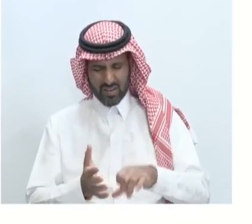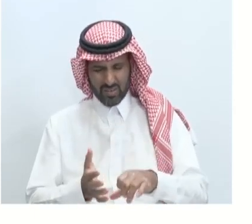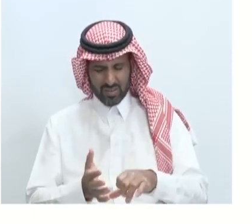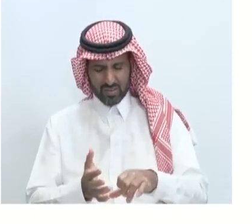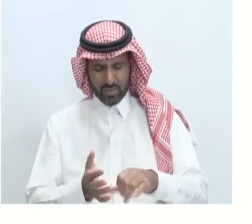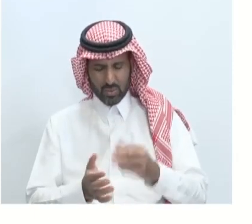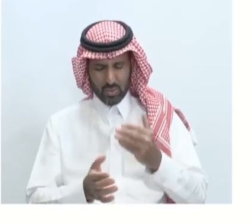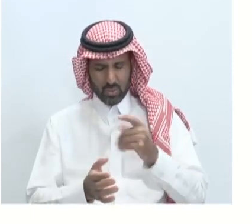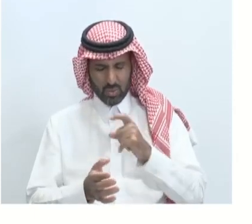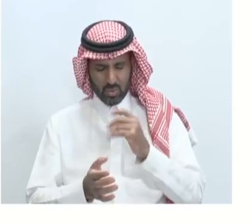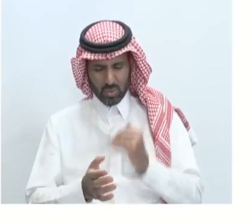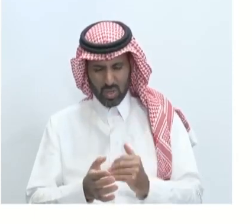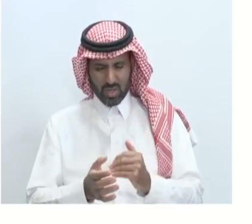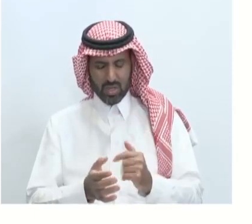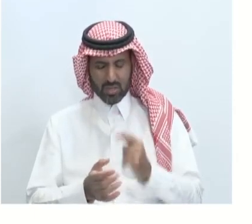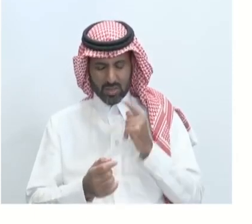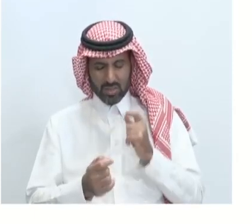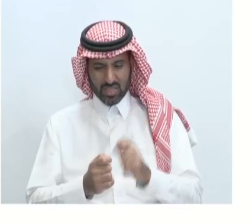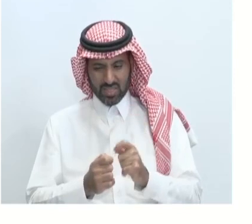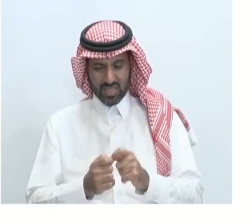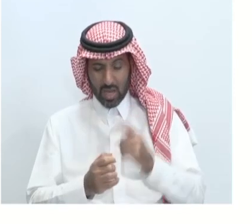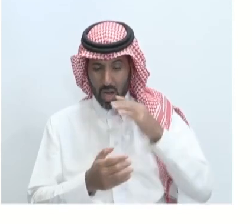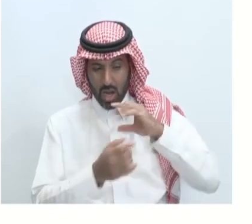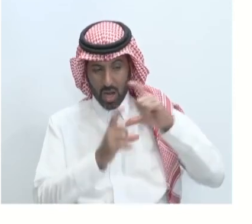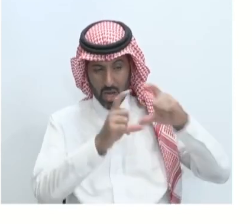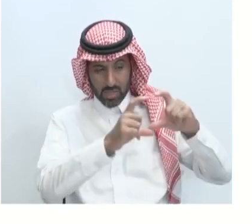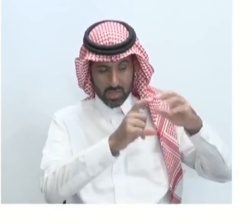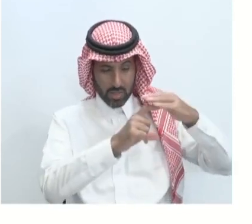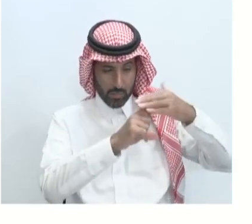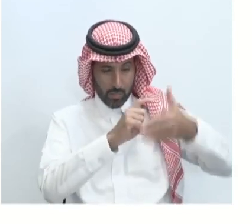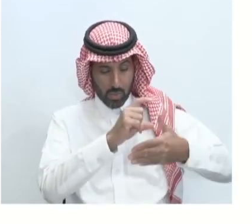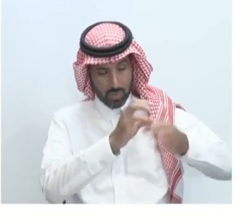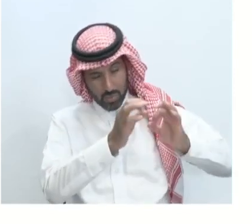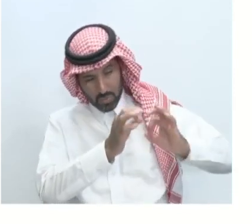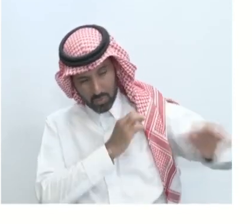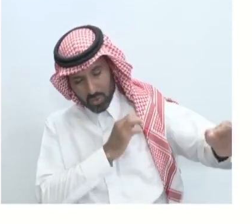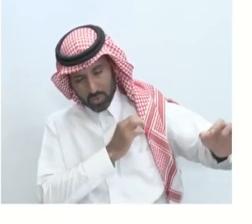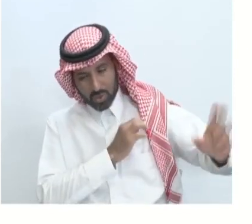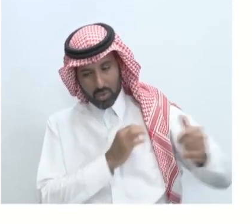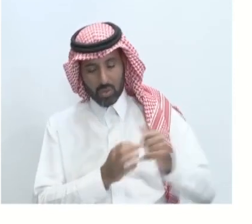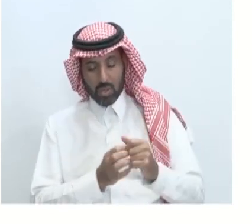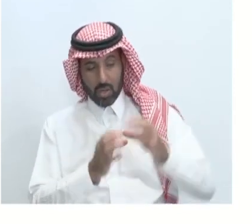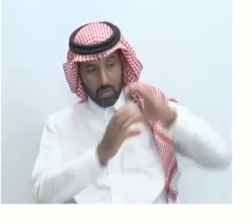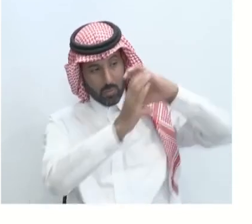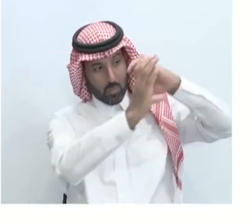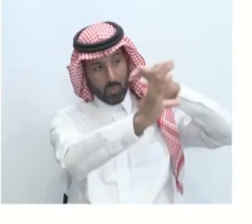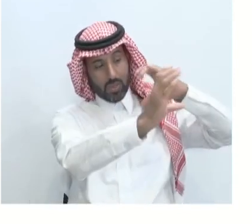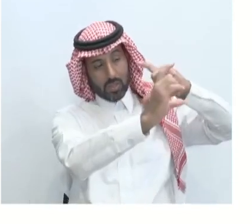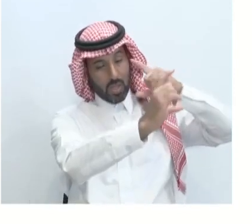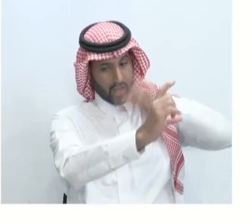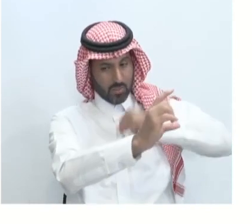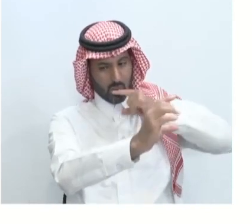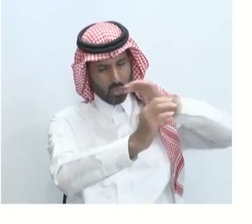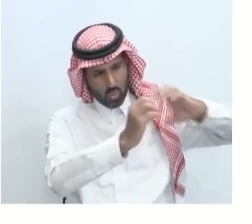يق ل بتصنيع عدسه لها بعد بؤري كبير وهذا يتطلب ان تكون انبوبه المنظار طويله